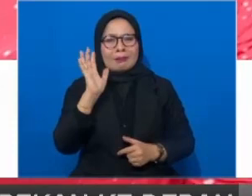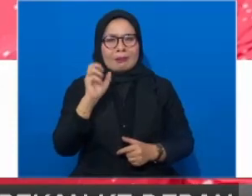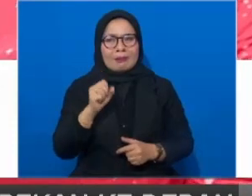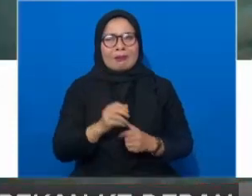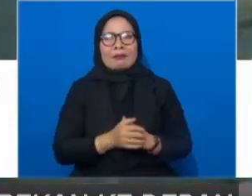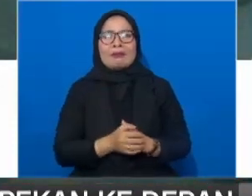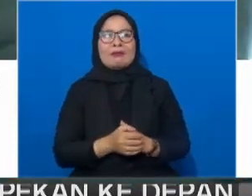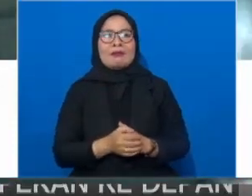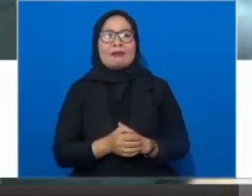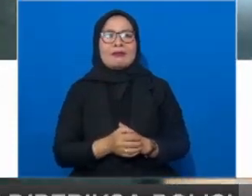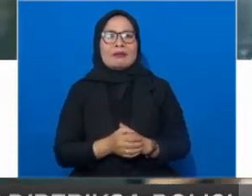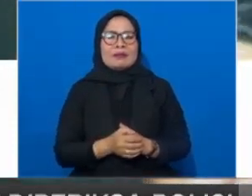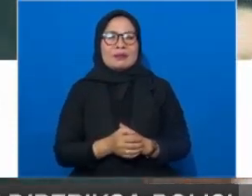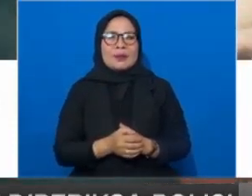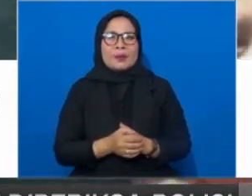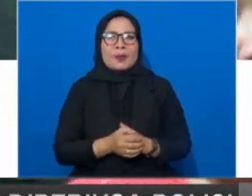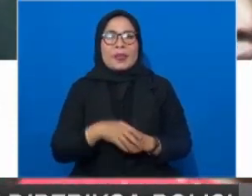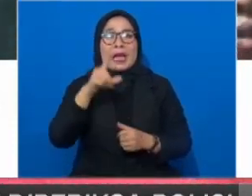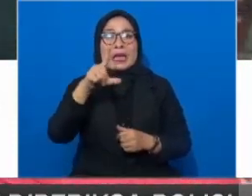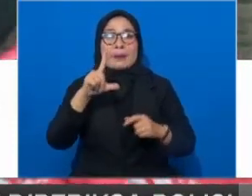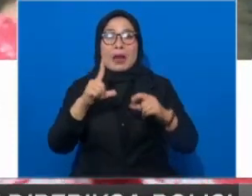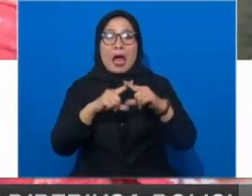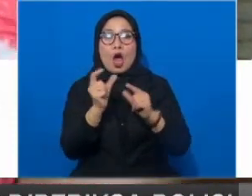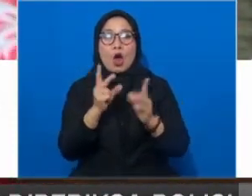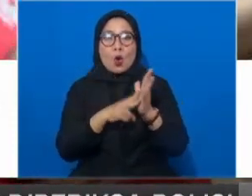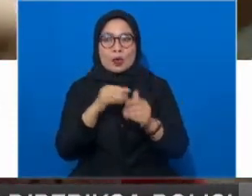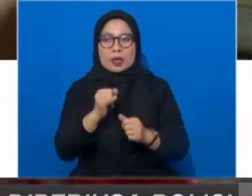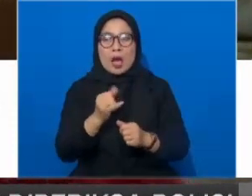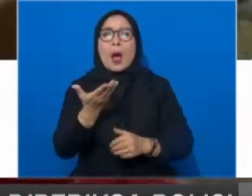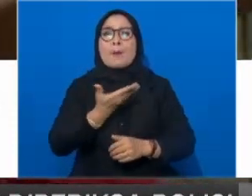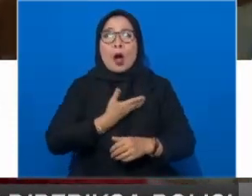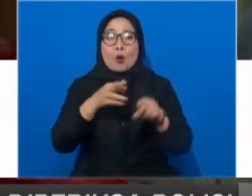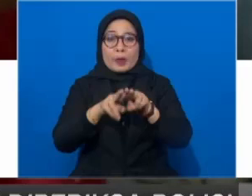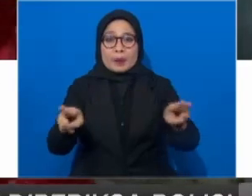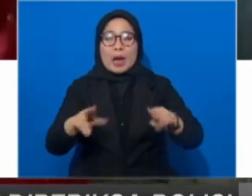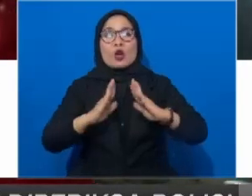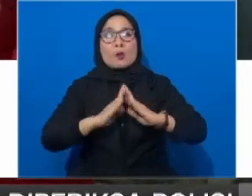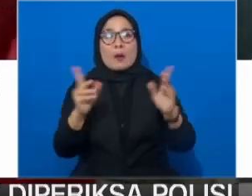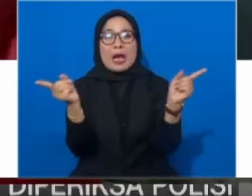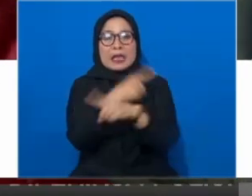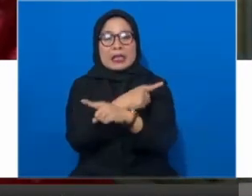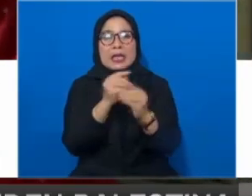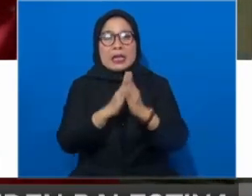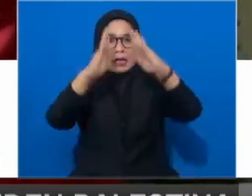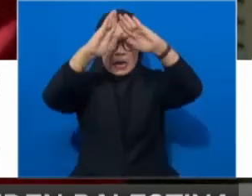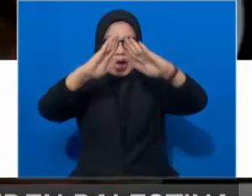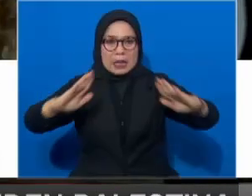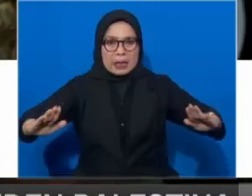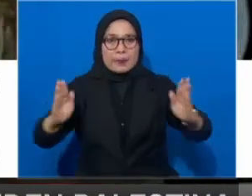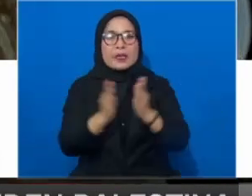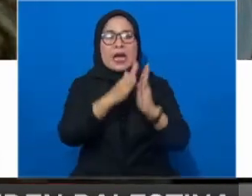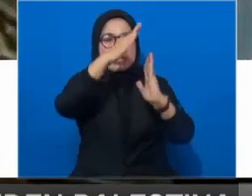berantem. Lim Lau Ni sebetulnya ingin merapikan rumahnya, mengganti dengan atap dan dinding yang lebih